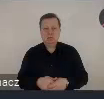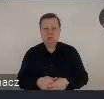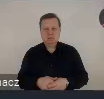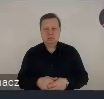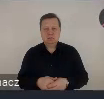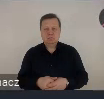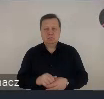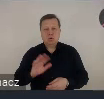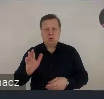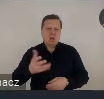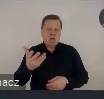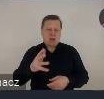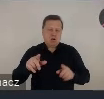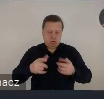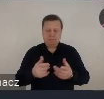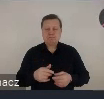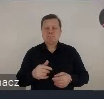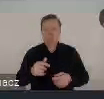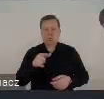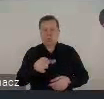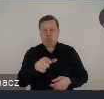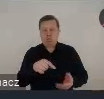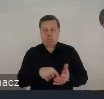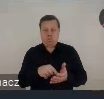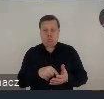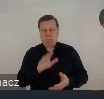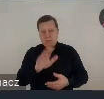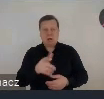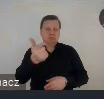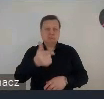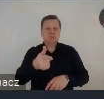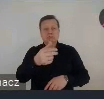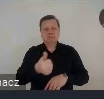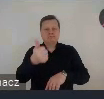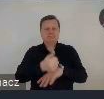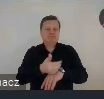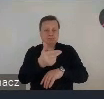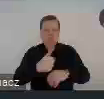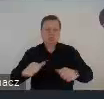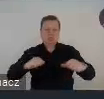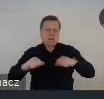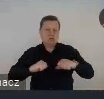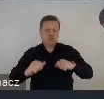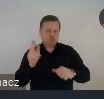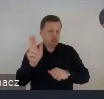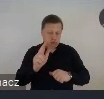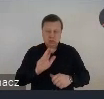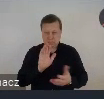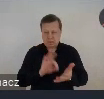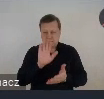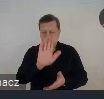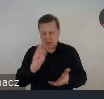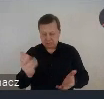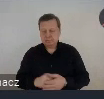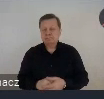zbiorowy, nazwijmy to, to ma kogoś, kto tym podmiotem zarządza. I